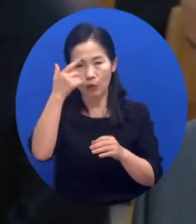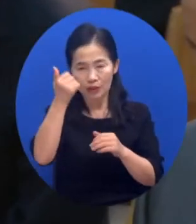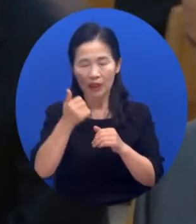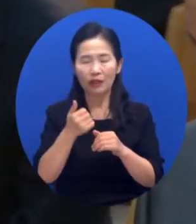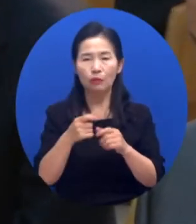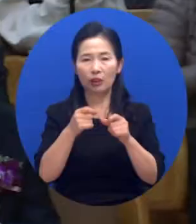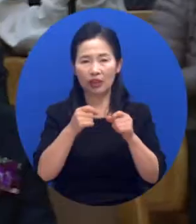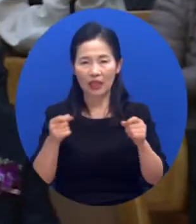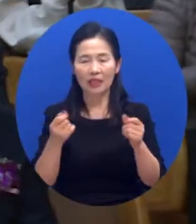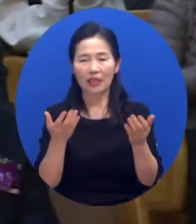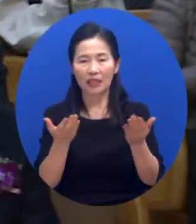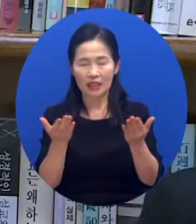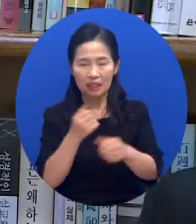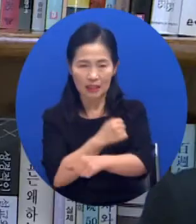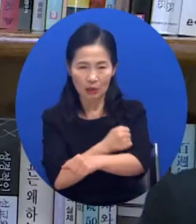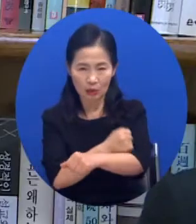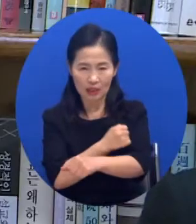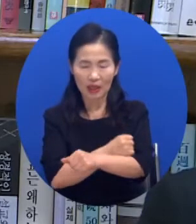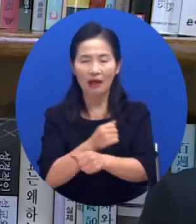공로패를 전달했습니다.